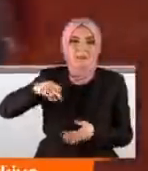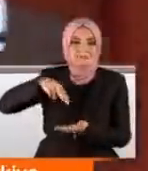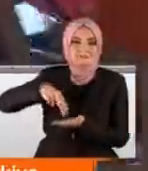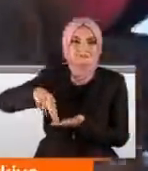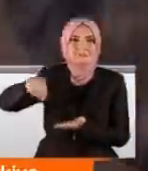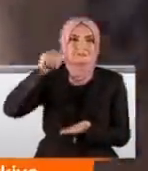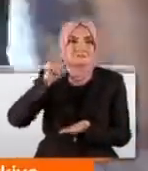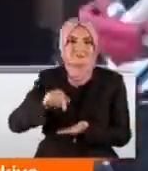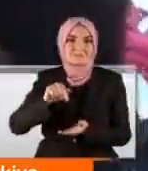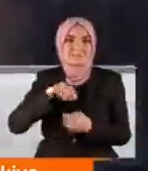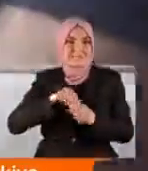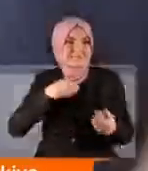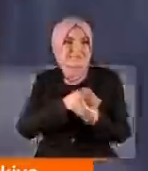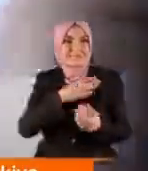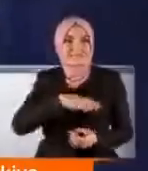doldu.